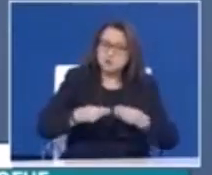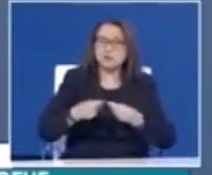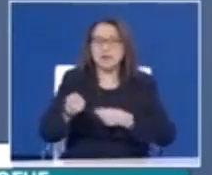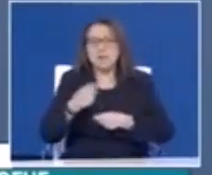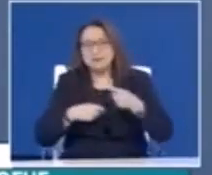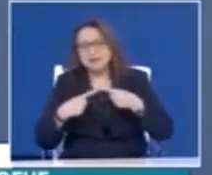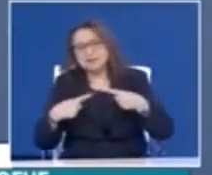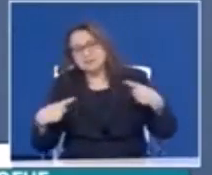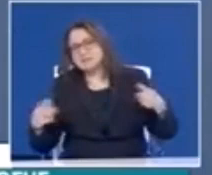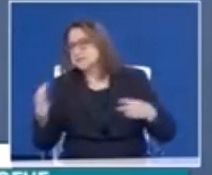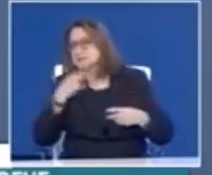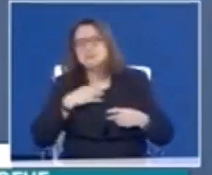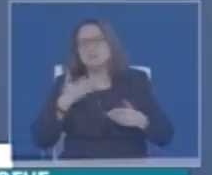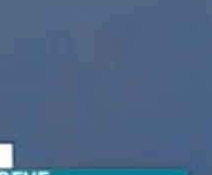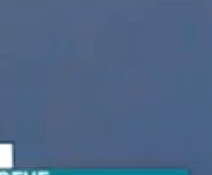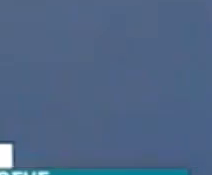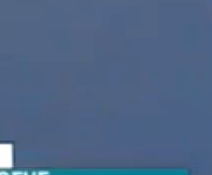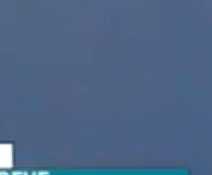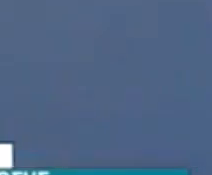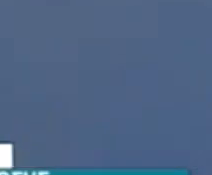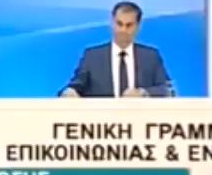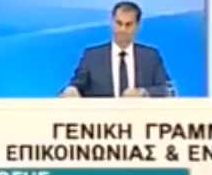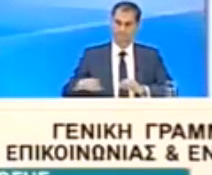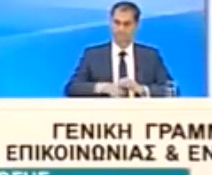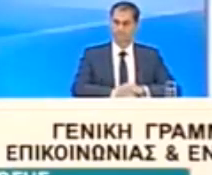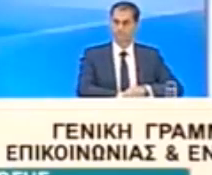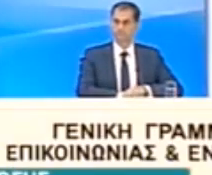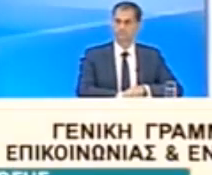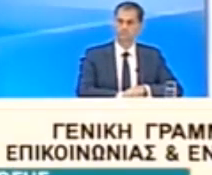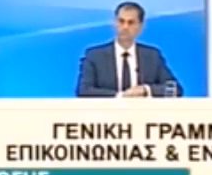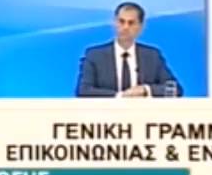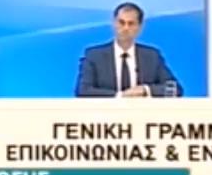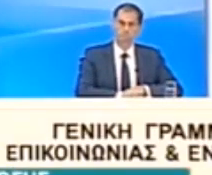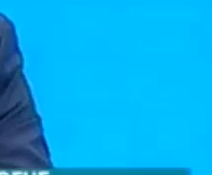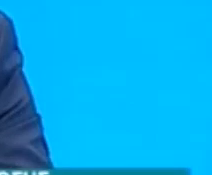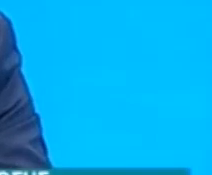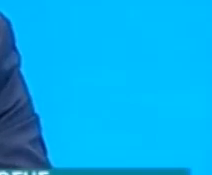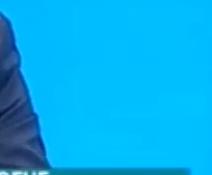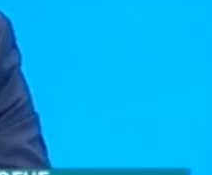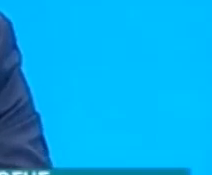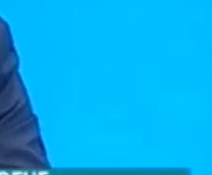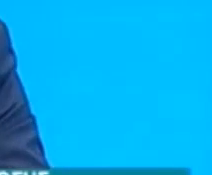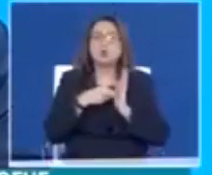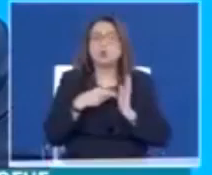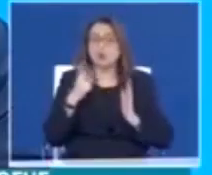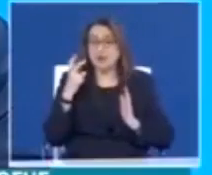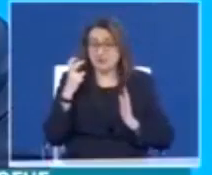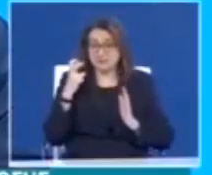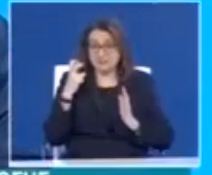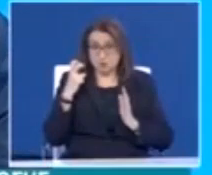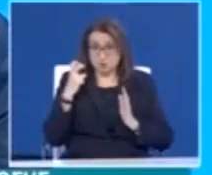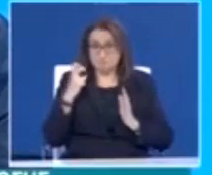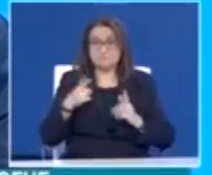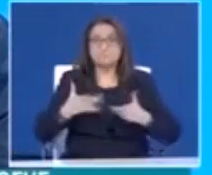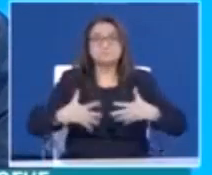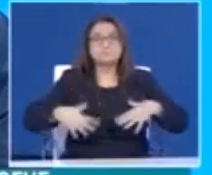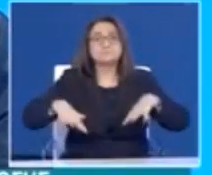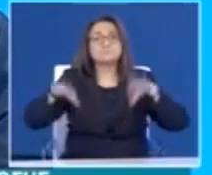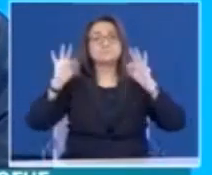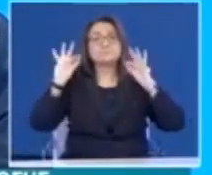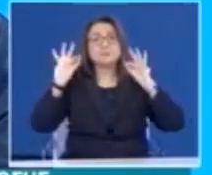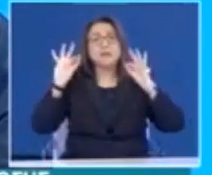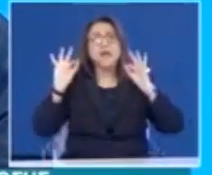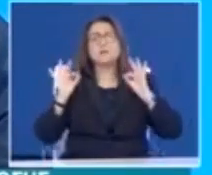πει αμέσως τώρα. Κύριε Υπουργέ. Ευχαριστώ πολύ. Το 2020 ξεκίνησε ως μια χρονιά